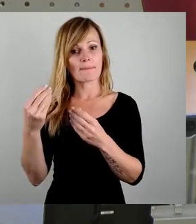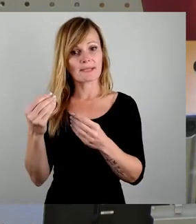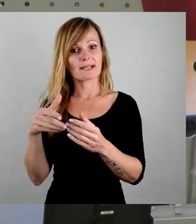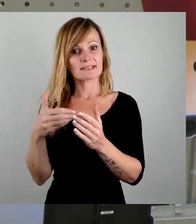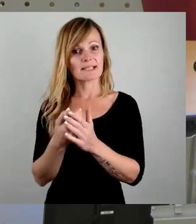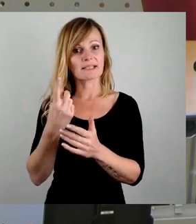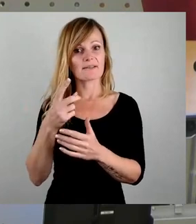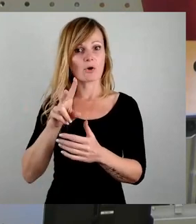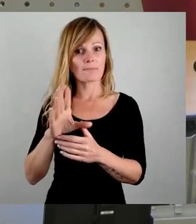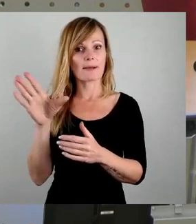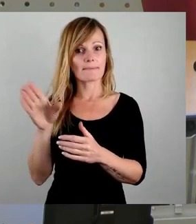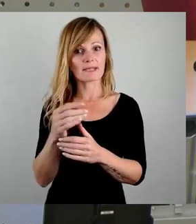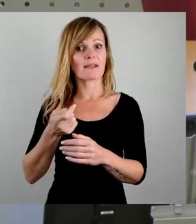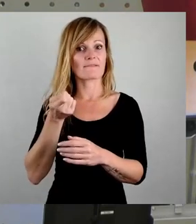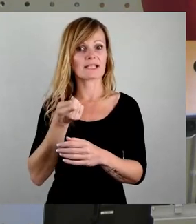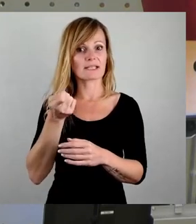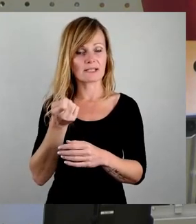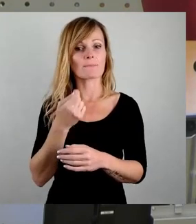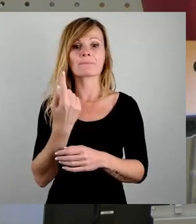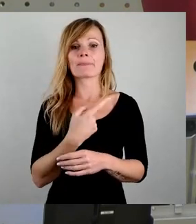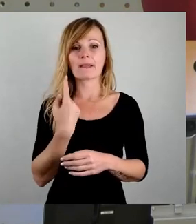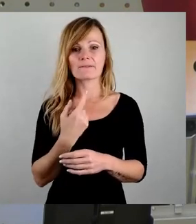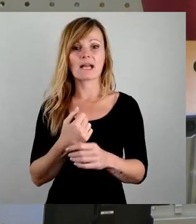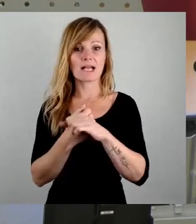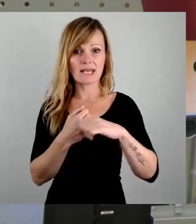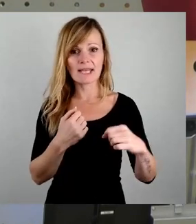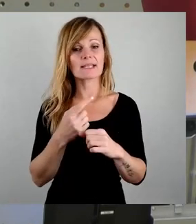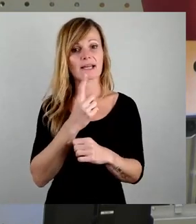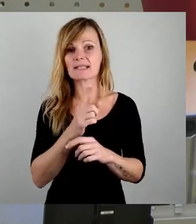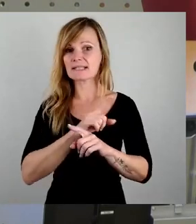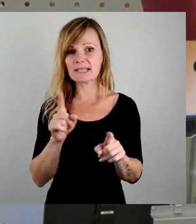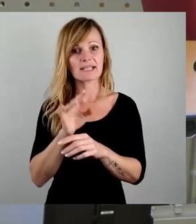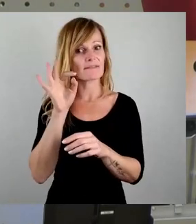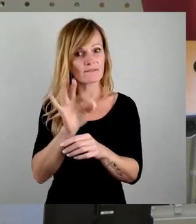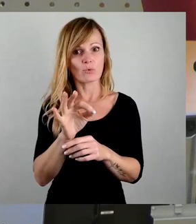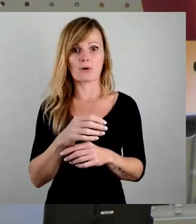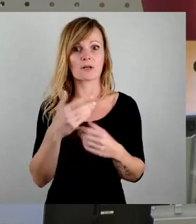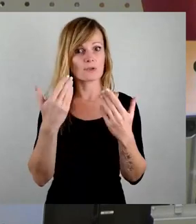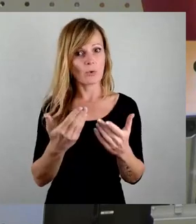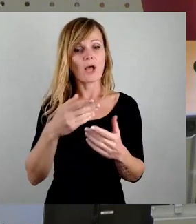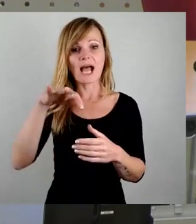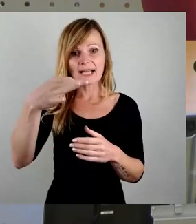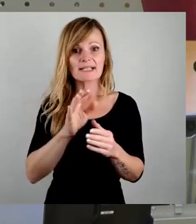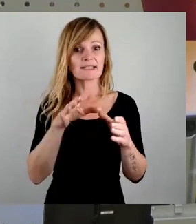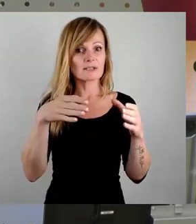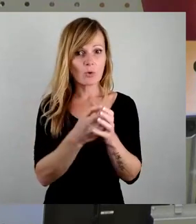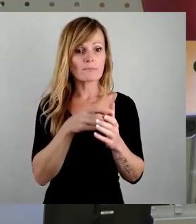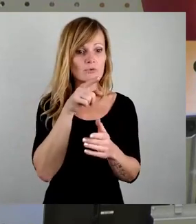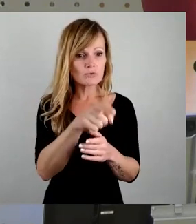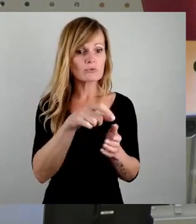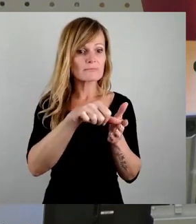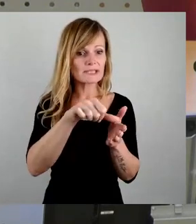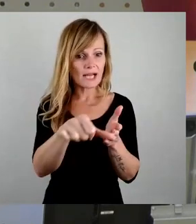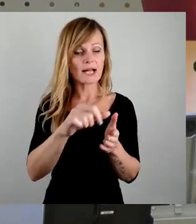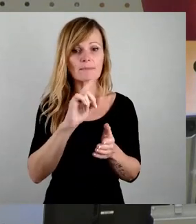DVB mitfinanzieren. Wir als Linke sind eben nicht dafür, es einzelnen Gruppen aufzuhalten, weder den